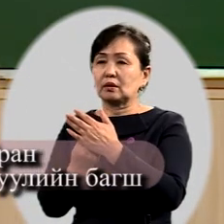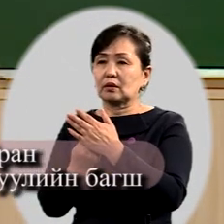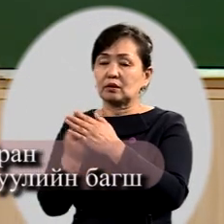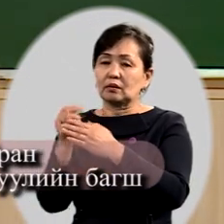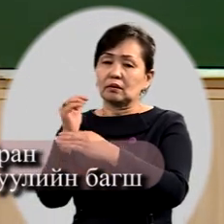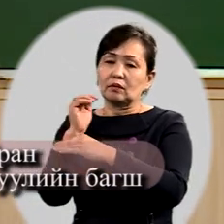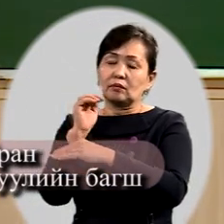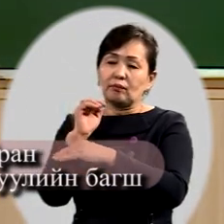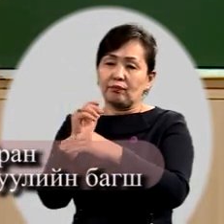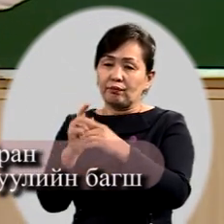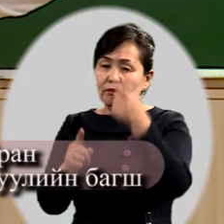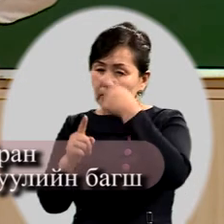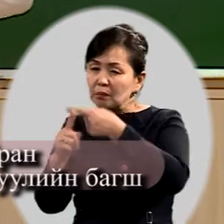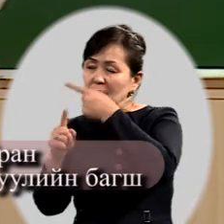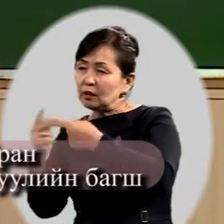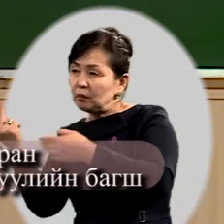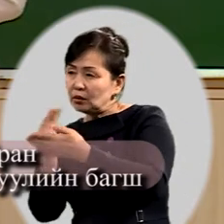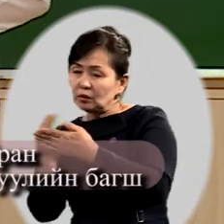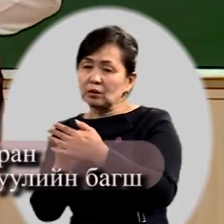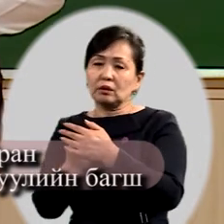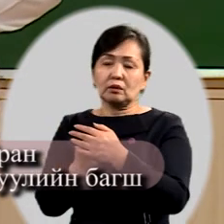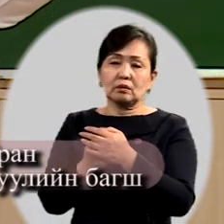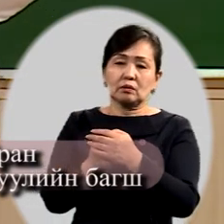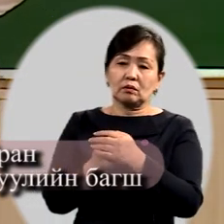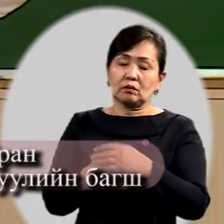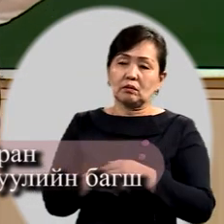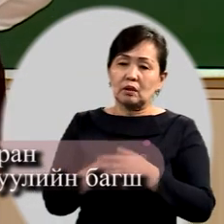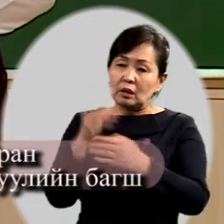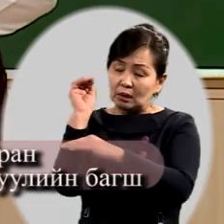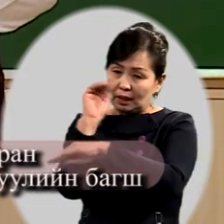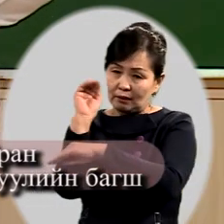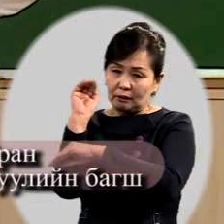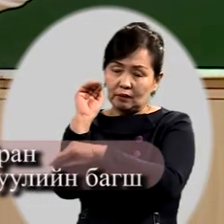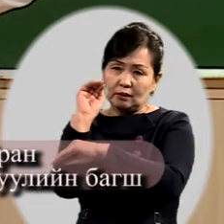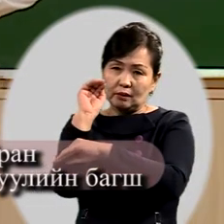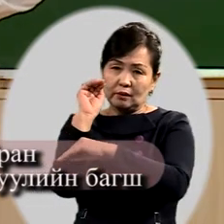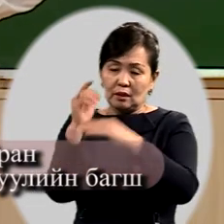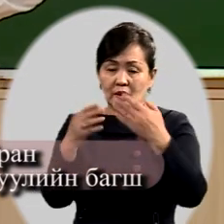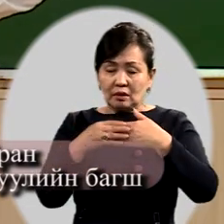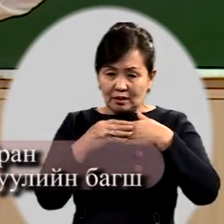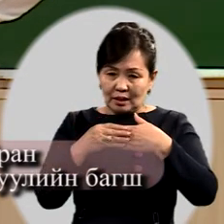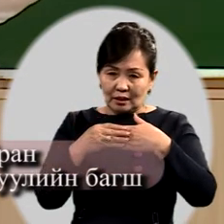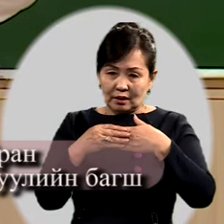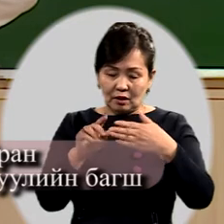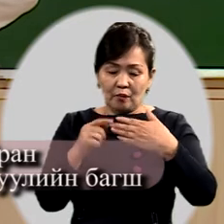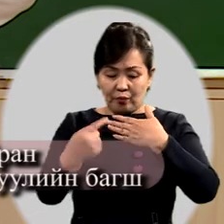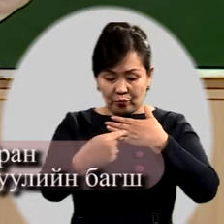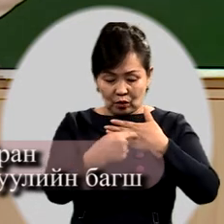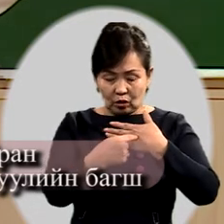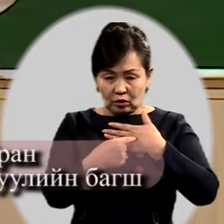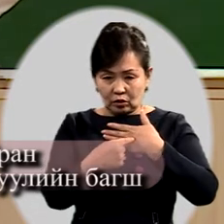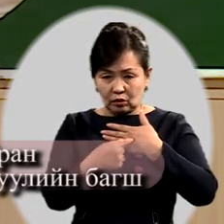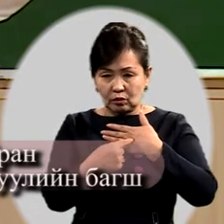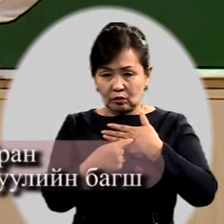екен. Бұл сұлбаны әрі қарай толықтыра сызатын болсақ, жаңағы суыр қағаздың орта бөлігінде